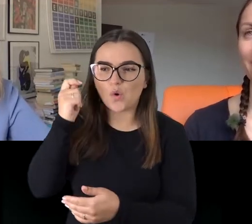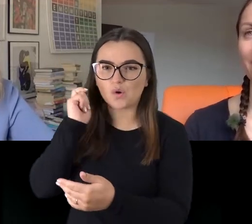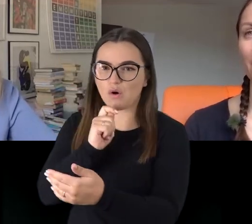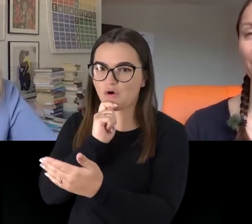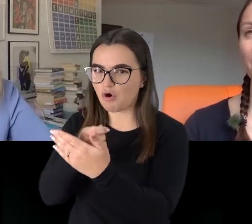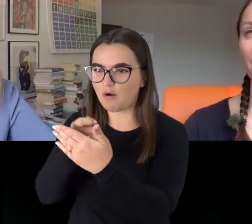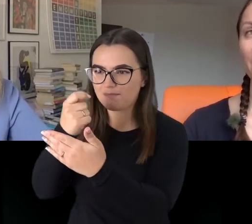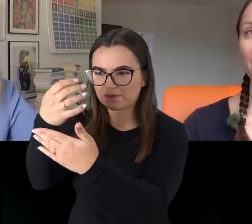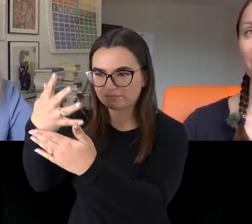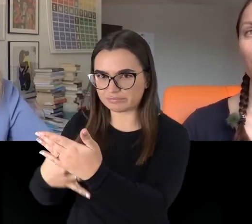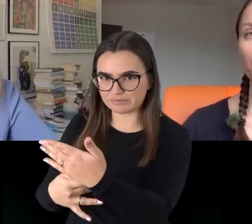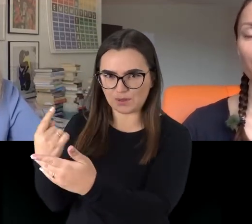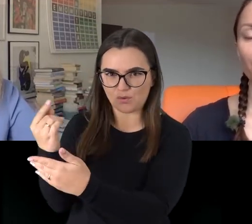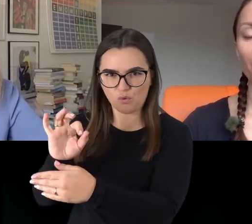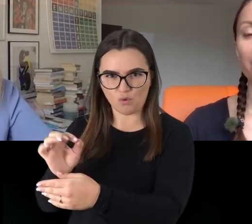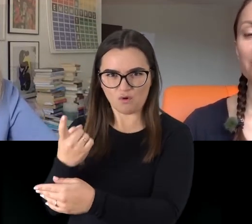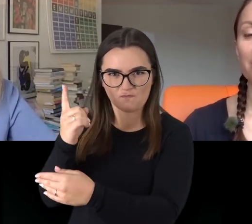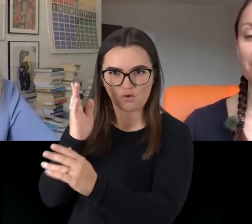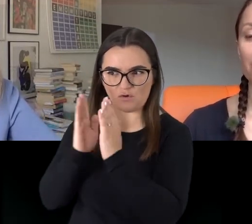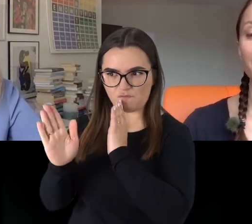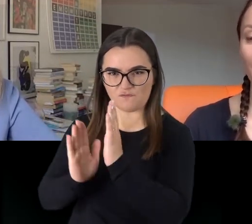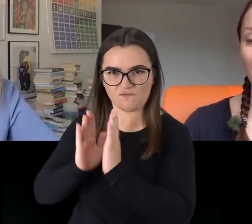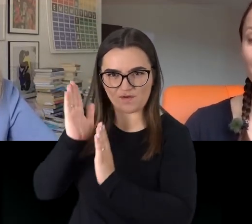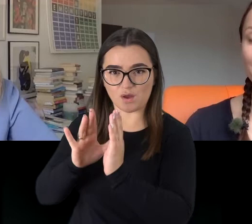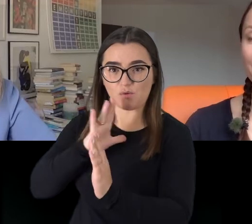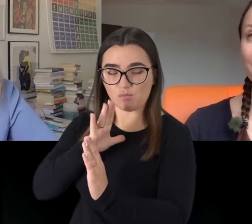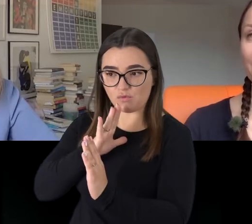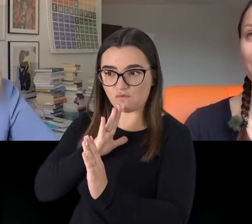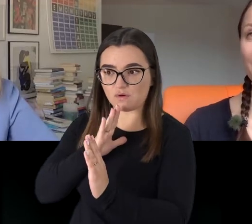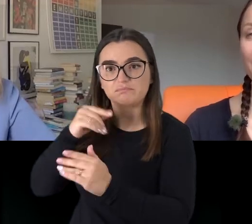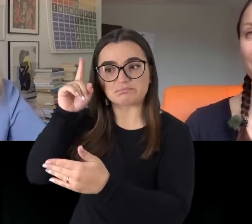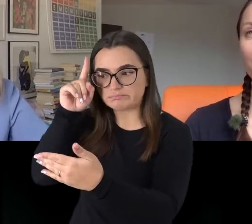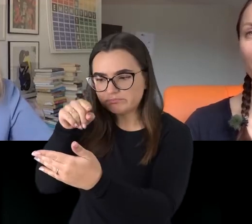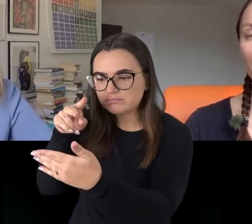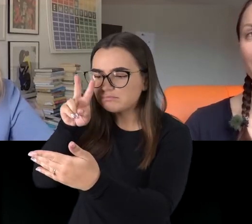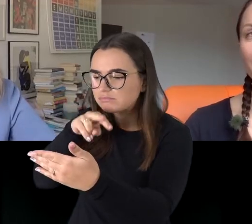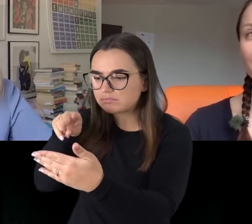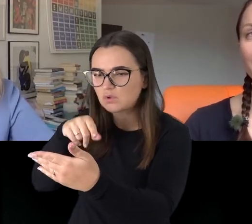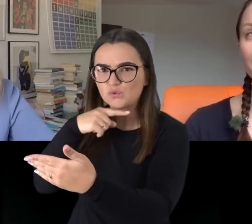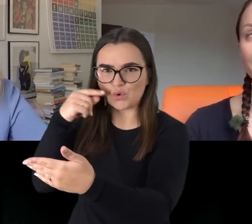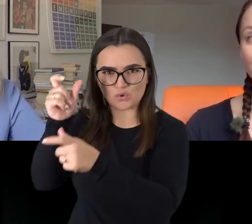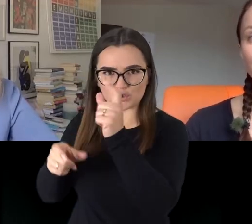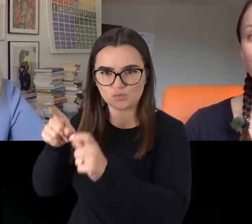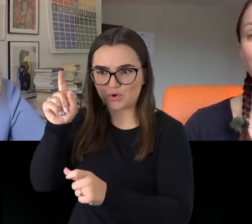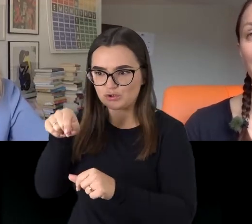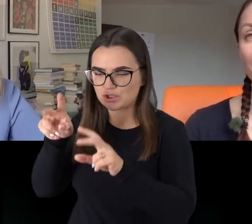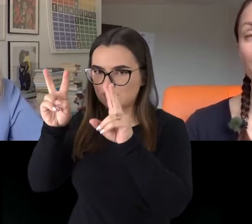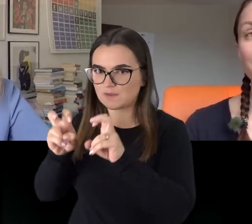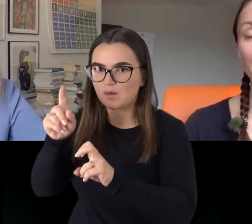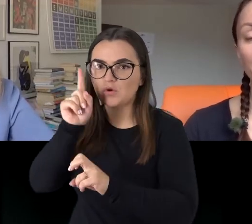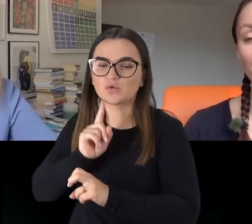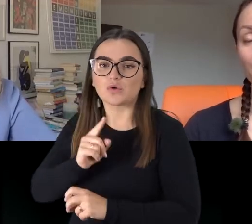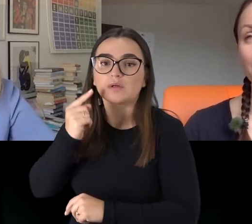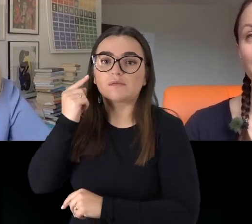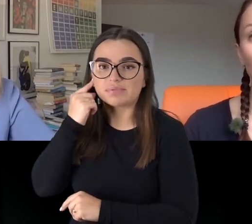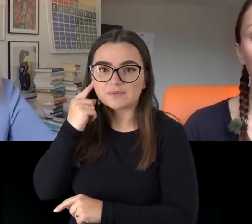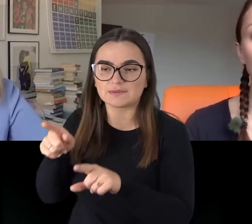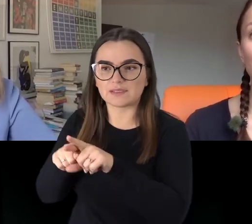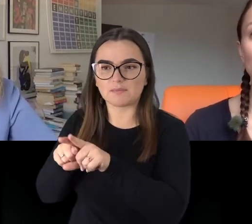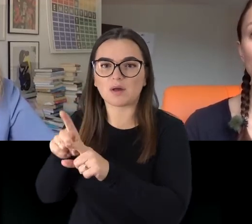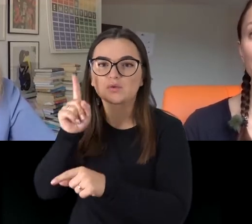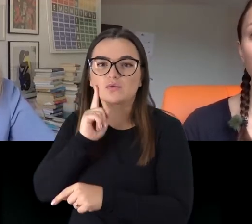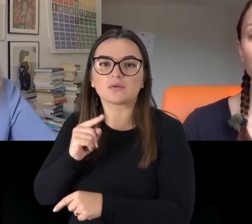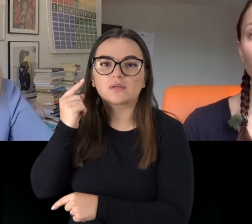tai, kad daug žmonių nori išgirsti šią temą. Ir nori girdėti galimus sprendimus